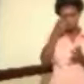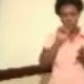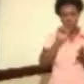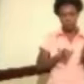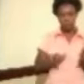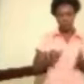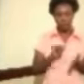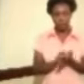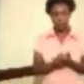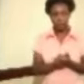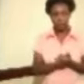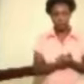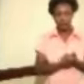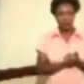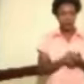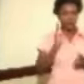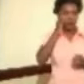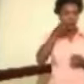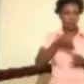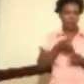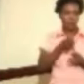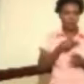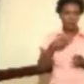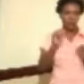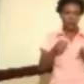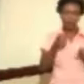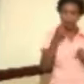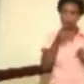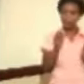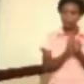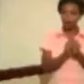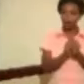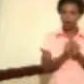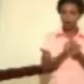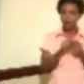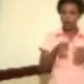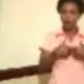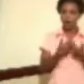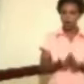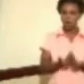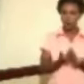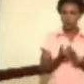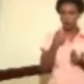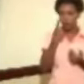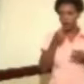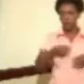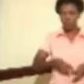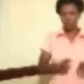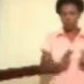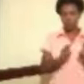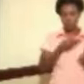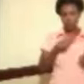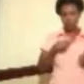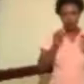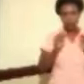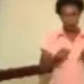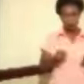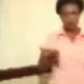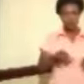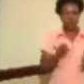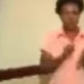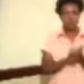tout, il n'y a pas de doute. Ensuite, nous sommes capables de dire avec quels moyens. Moyen yo, c'est les moyens de l'État. C'est